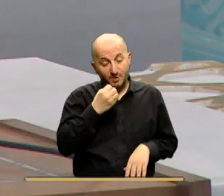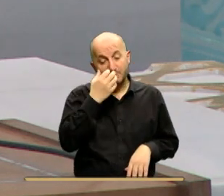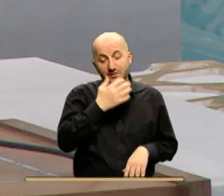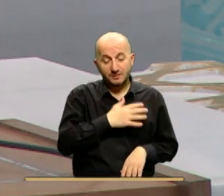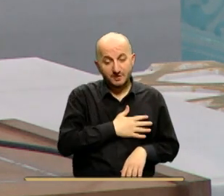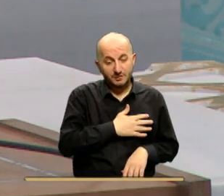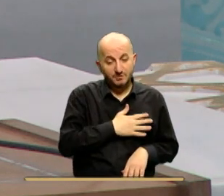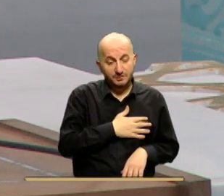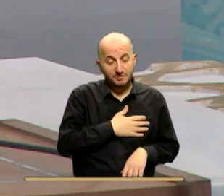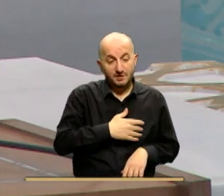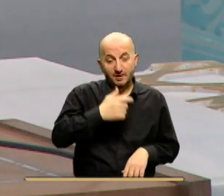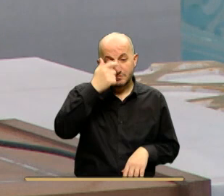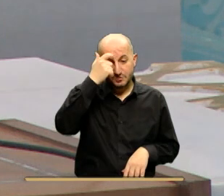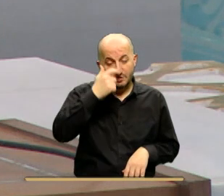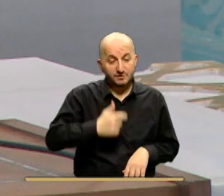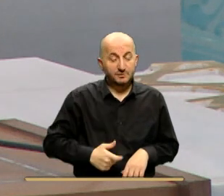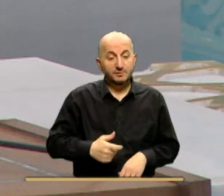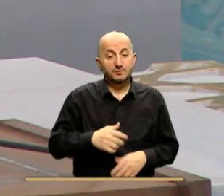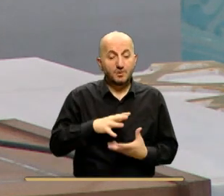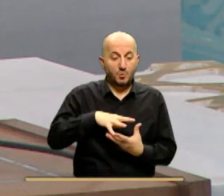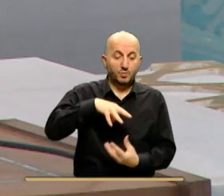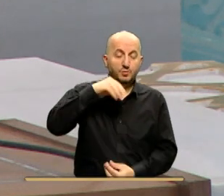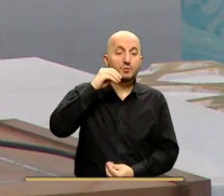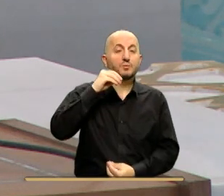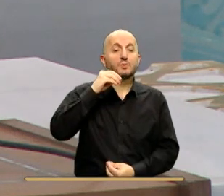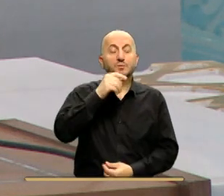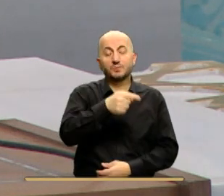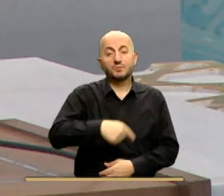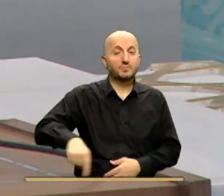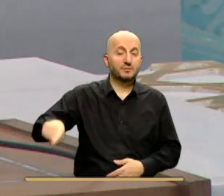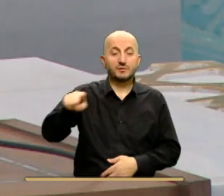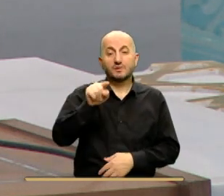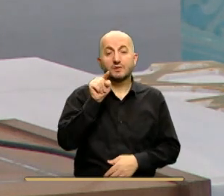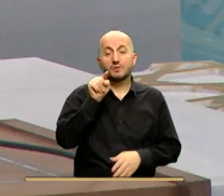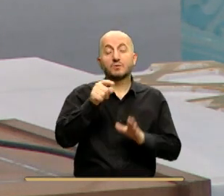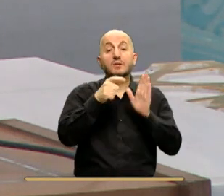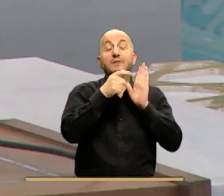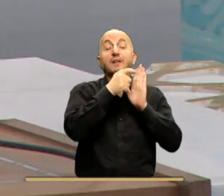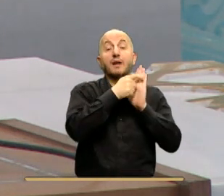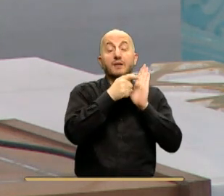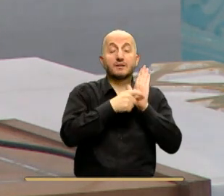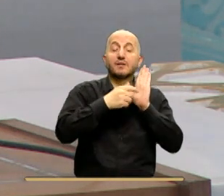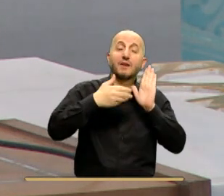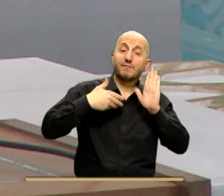Vesselam'ın şahsında vücut bulduğunu bize şu ayetle ifade ediyor.